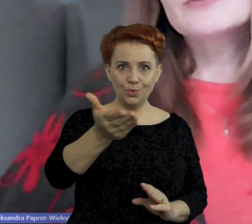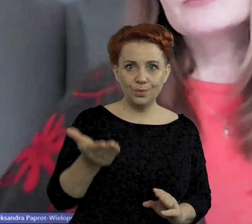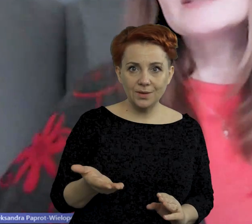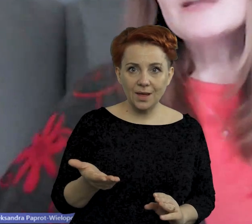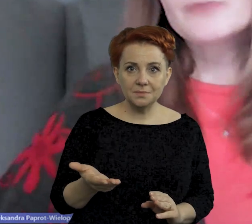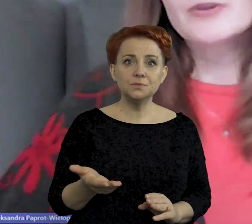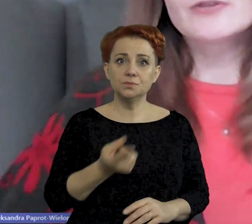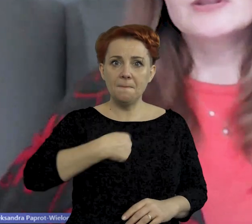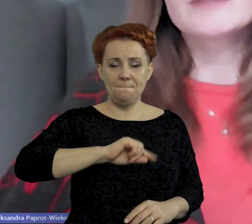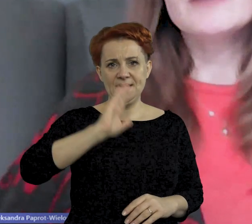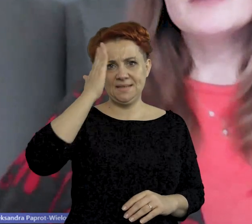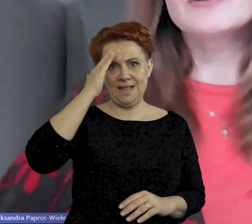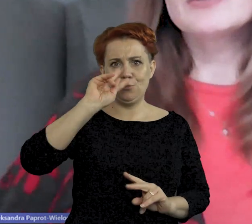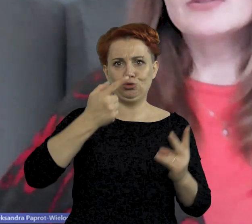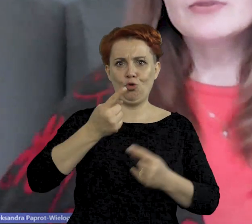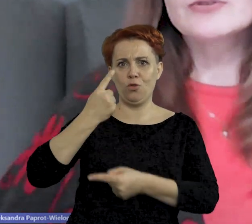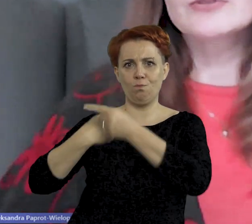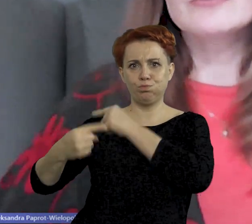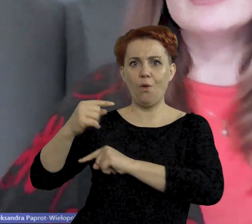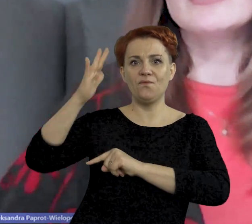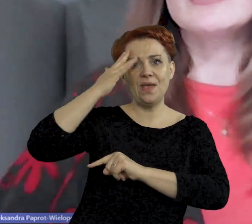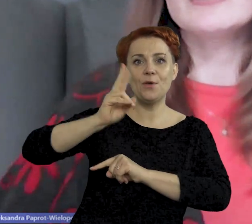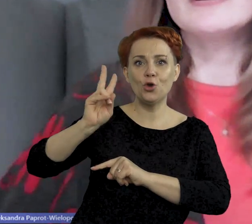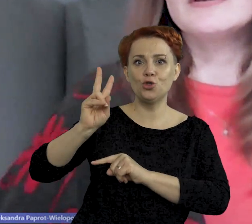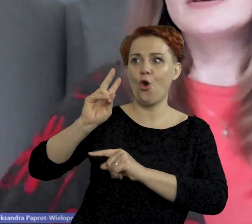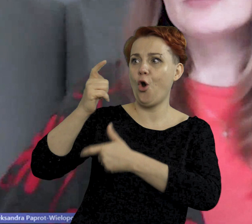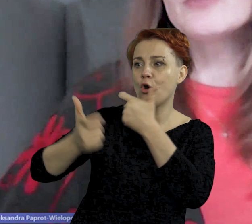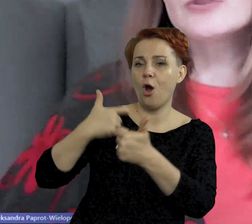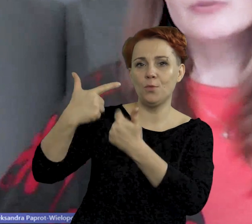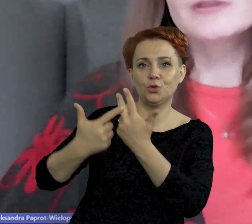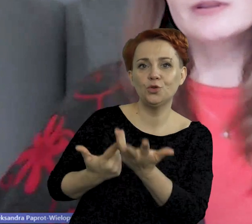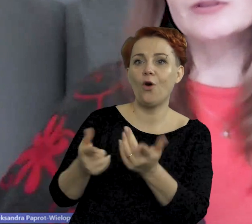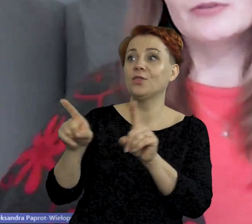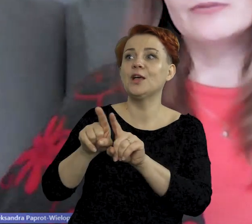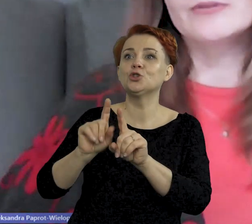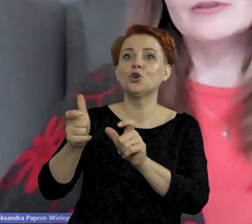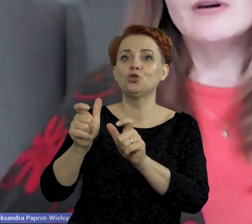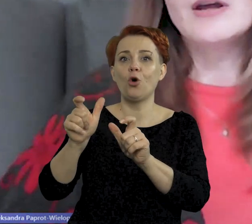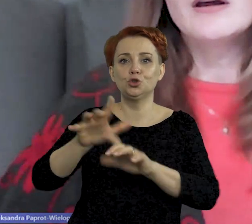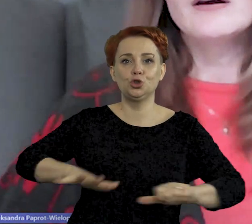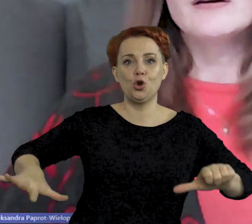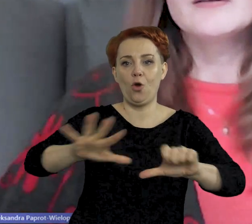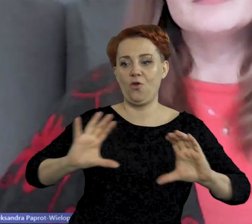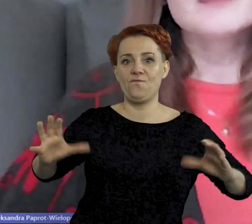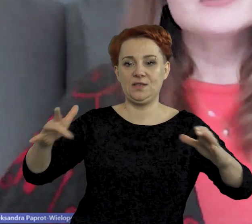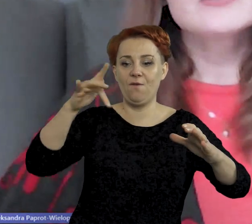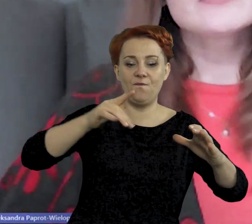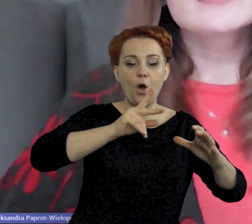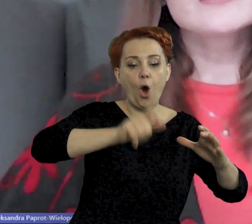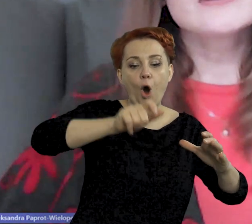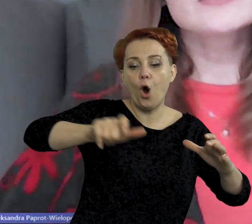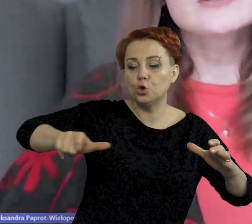że po prostu znamy swoje korzenie, wiemy, kto tworzył i kto tworzy obecnie nasze środowisko.